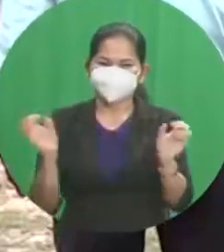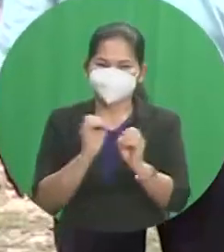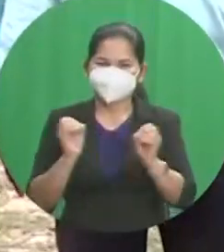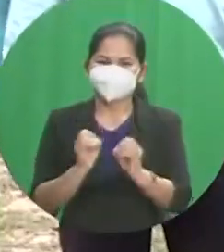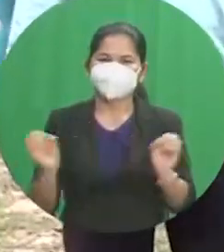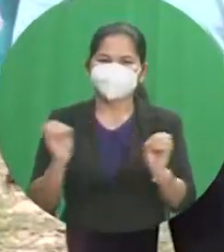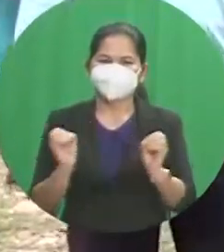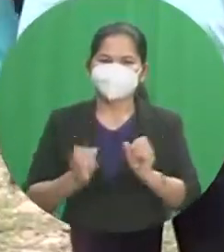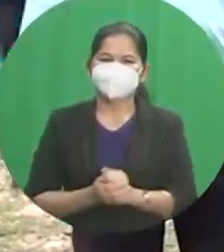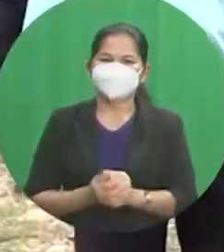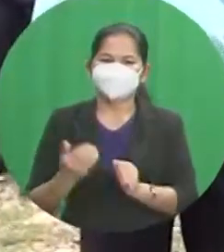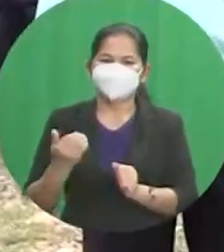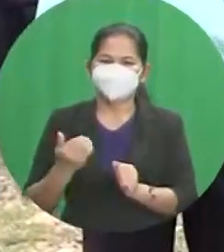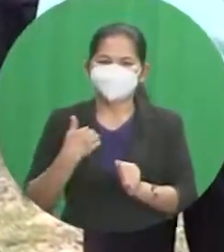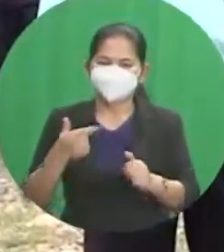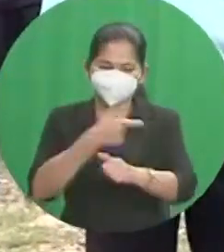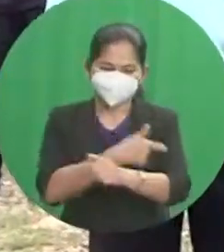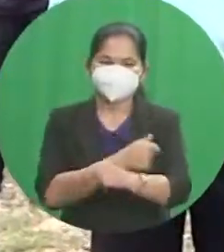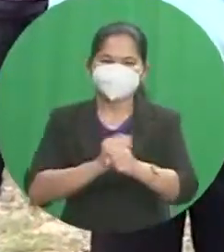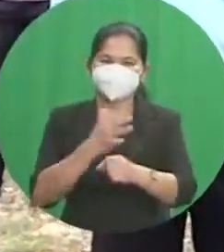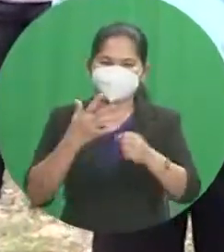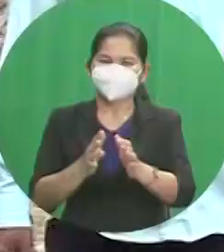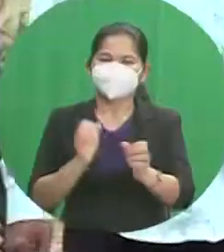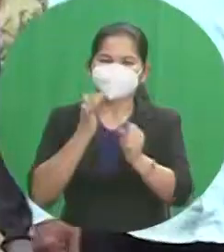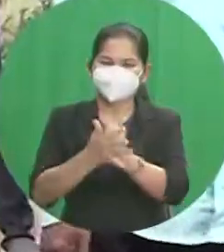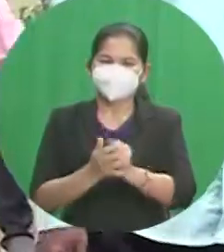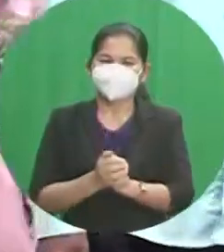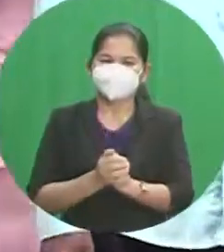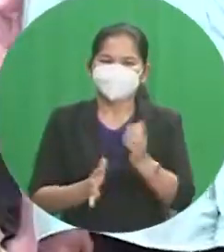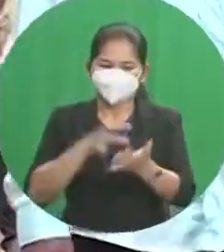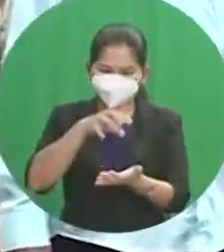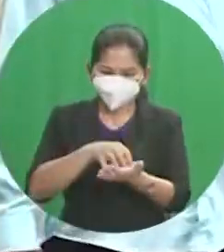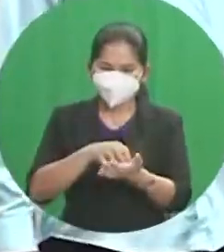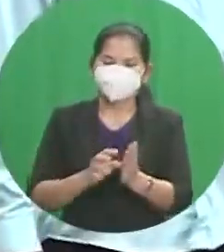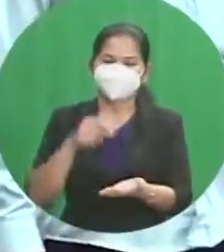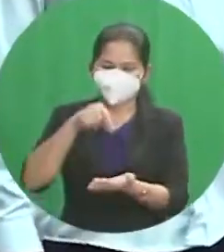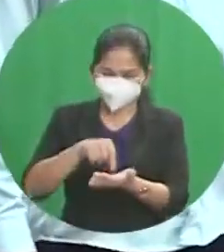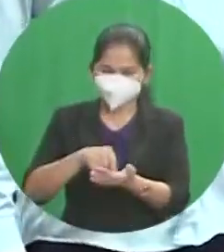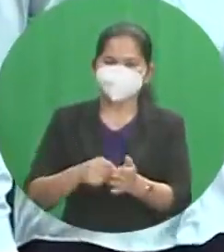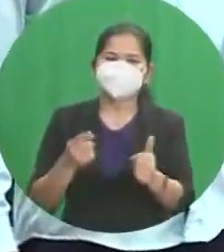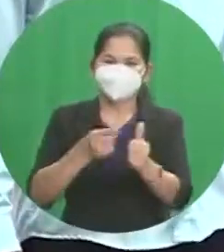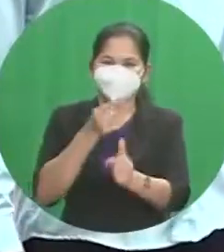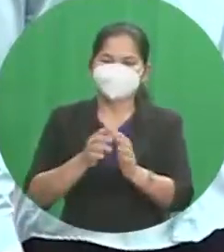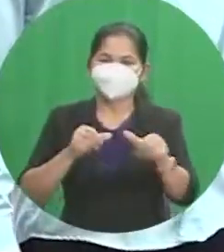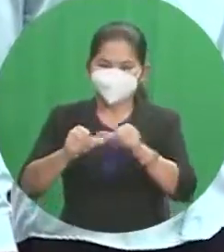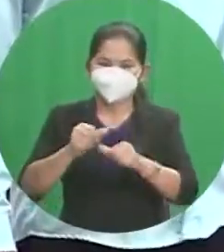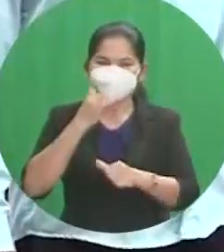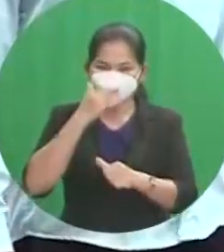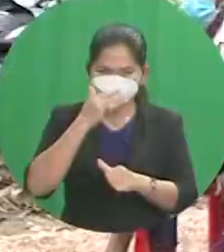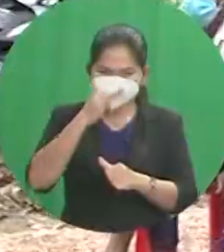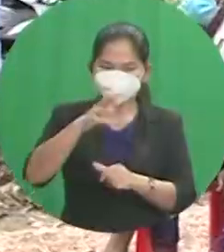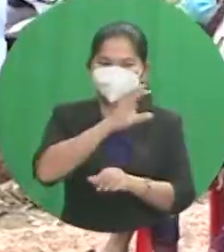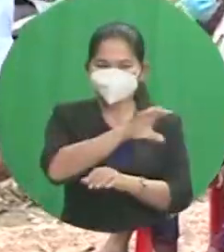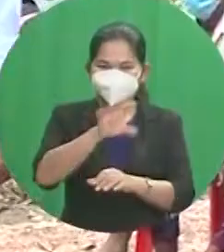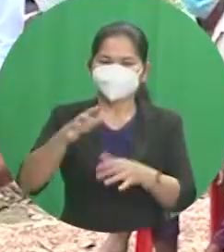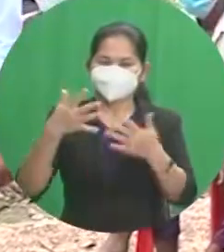នយោបាយអ្វីឡើយចំពោះការចាក់វ៉ាក់សាំងនេះគឺនឹងចាប់ផ្ដើមចេញពីរាជធានីភ្នំពេញនិងខេត្តកណ្ដាលមុនបន្តមកតាមបណ្ដាខេ